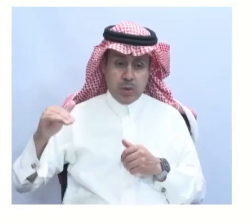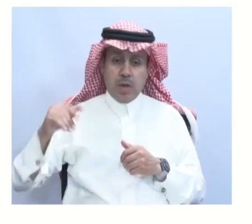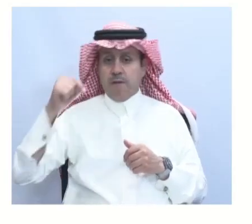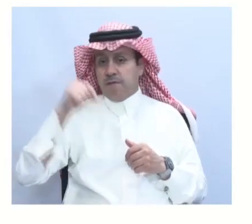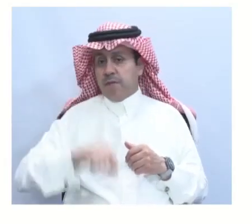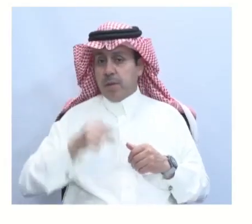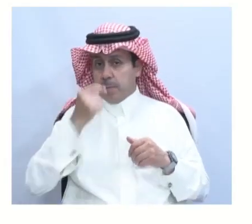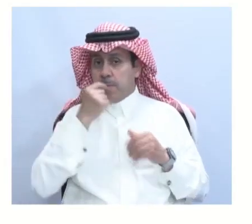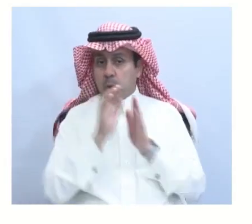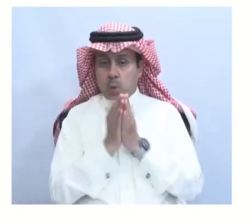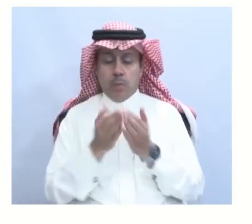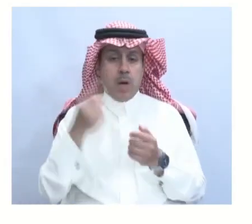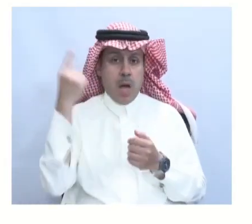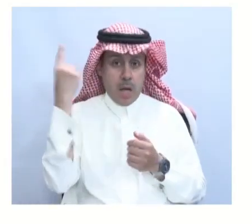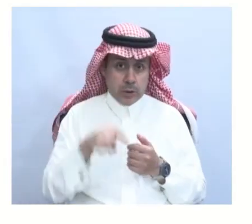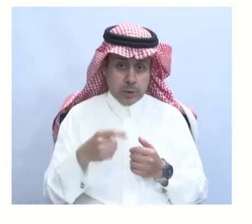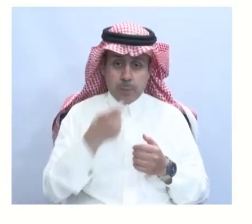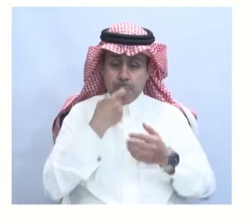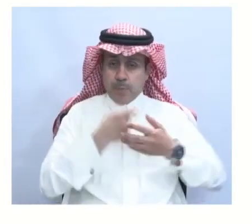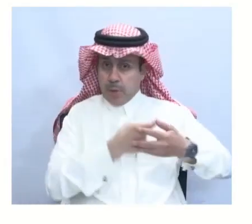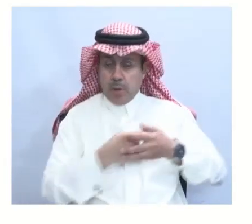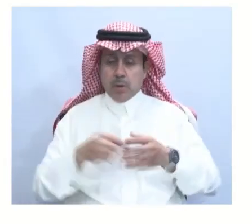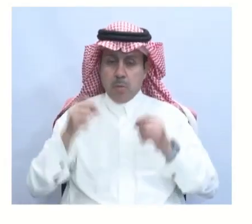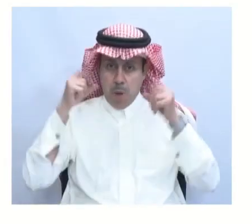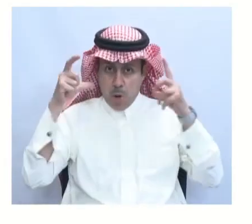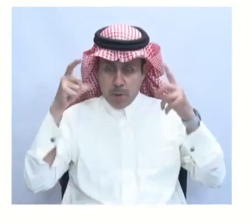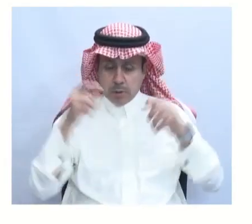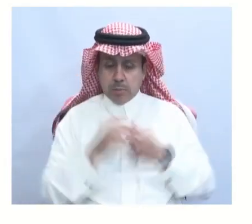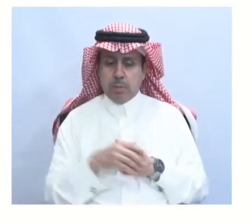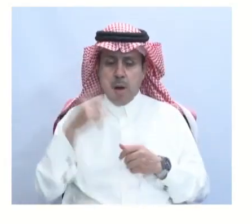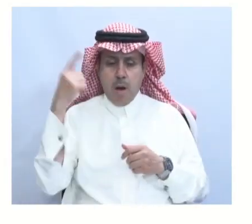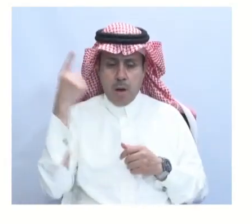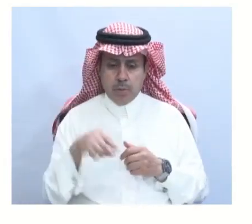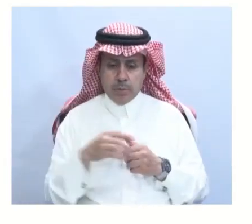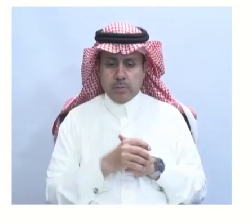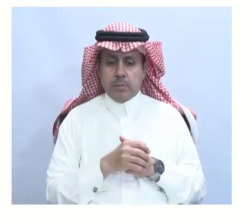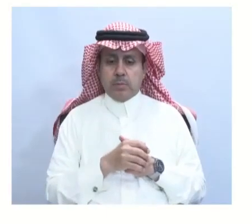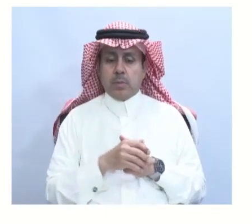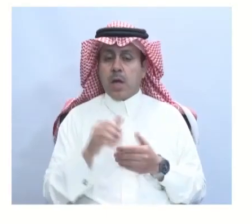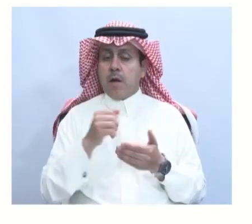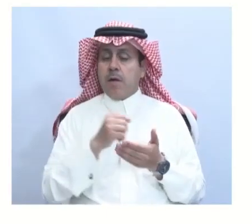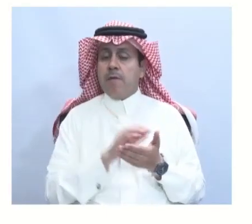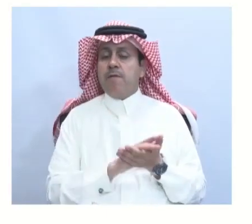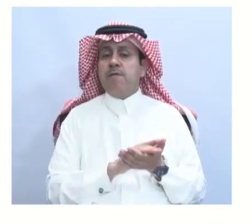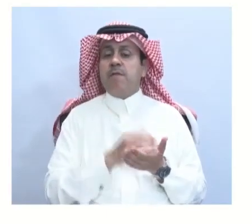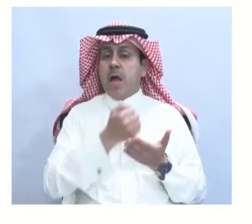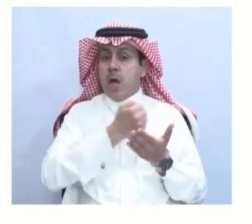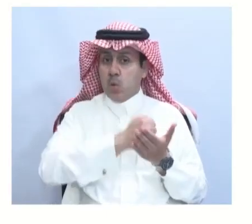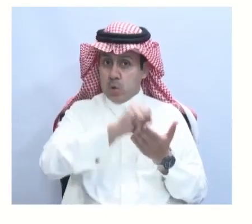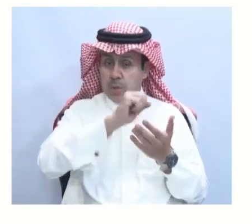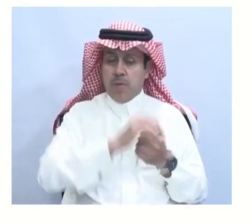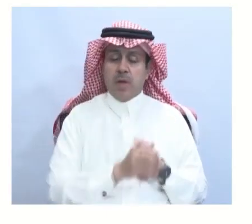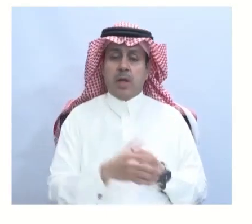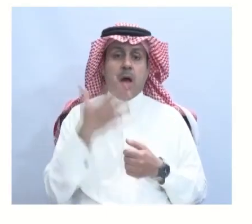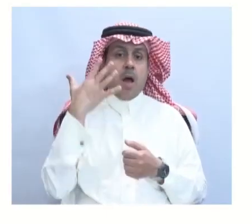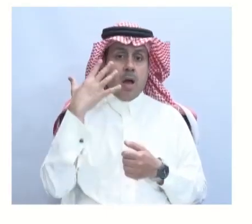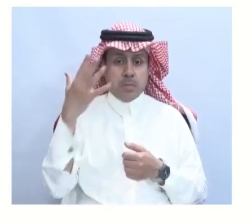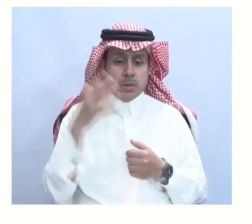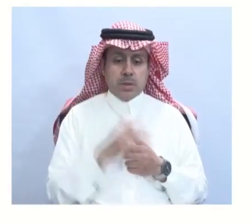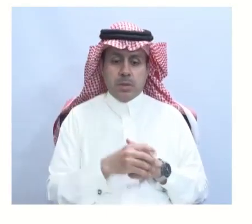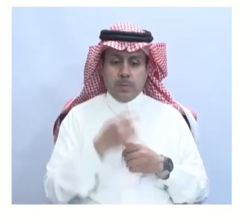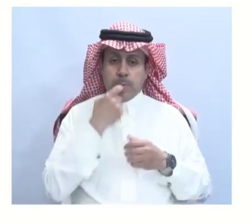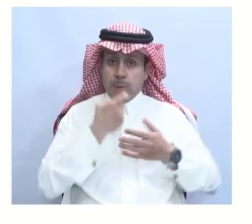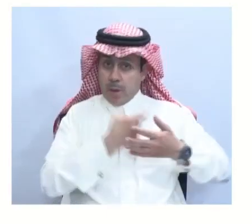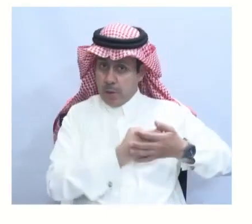القران عشر رضعات معلومات يحرم فنسخ من ذلك خمس وصار الى